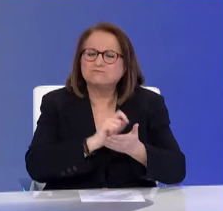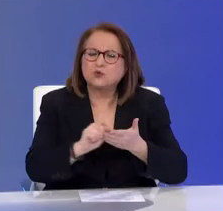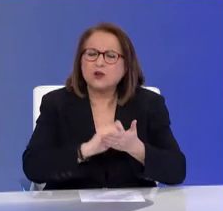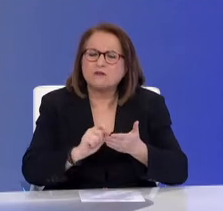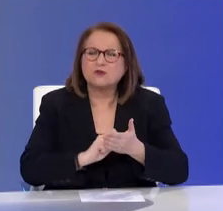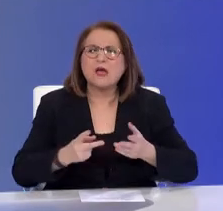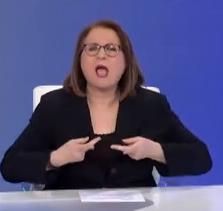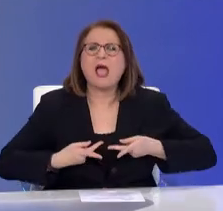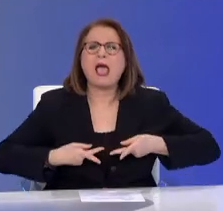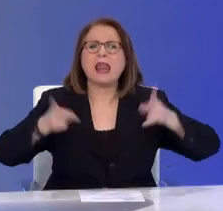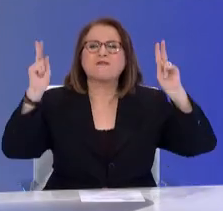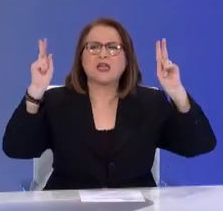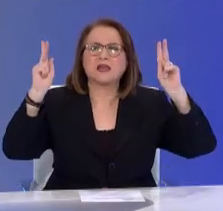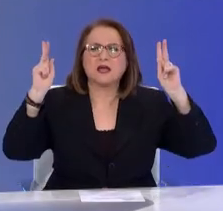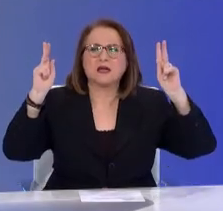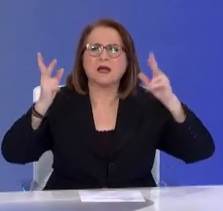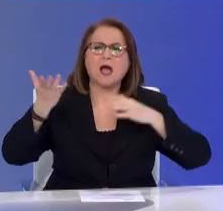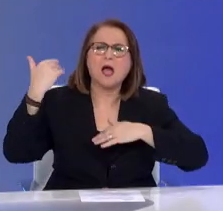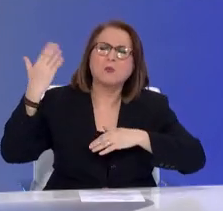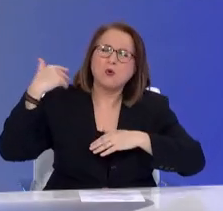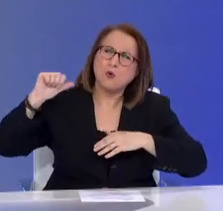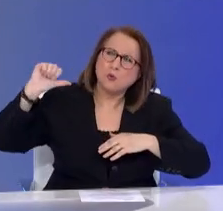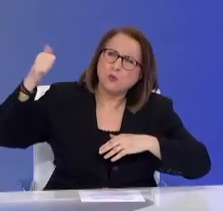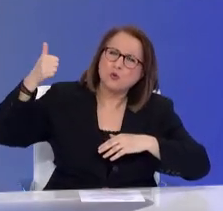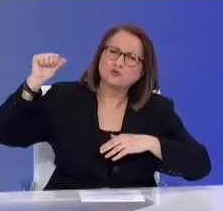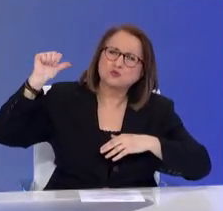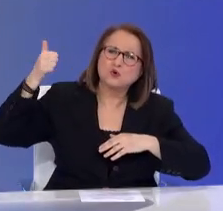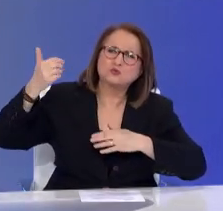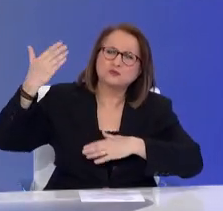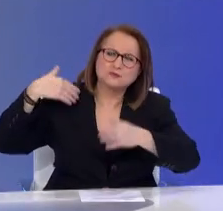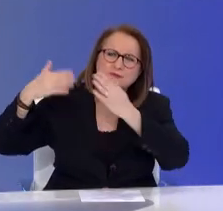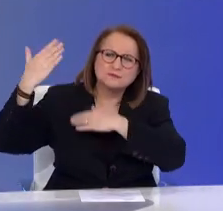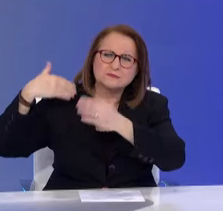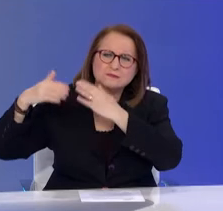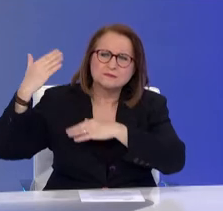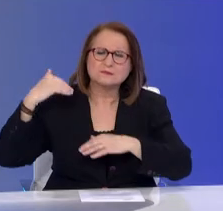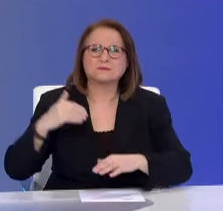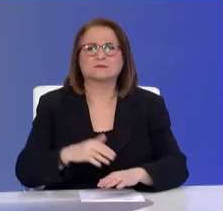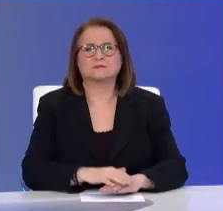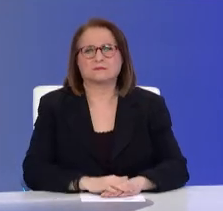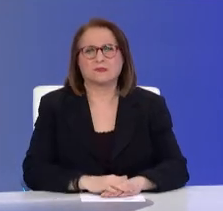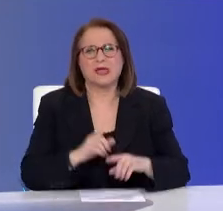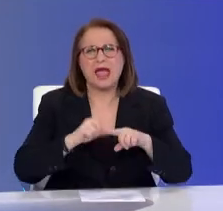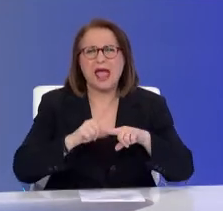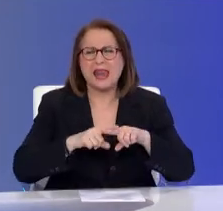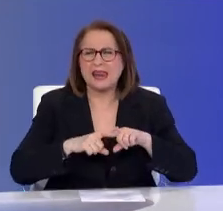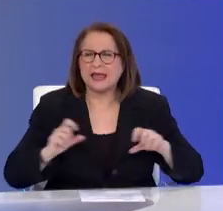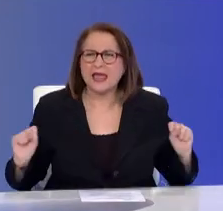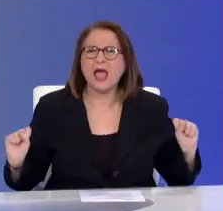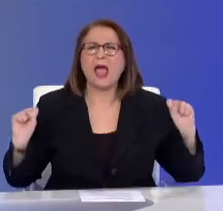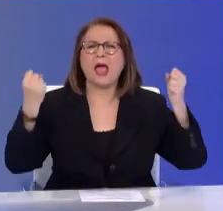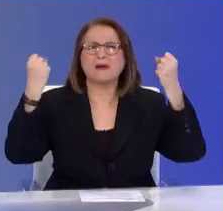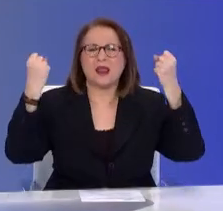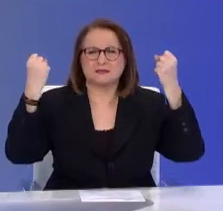ελευθερία από τους πρώτους παλμούς της ελληνικής